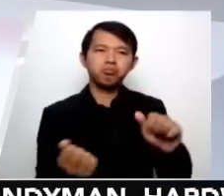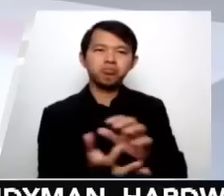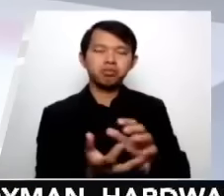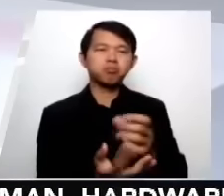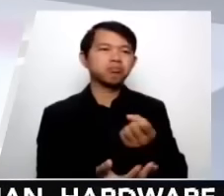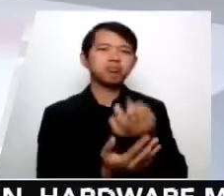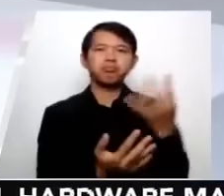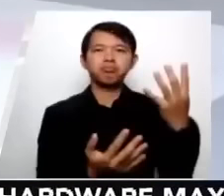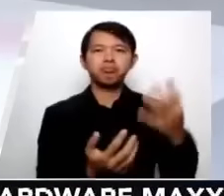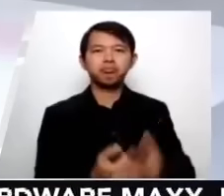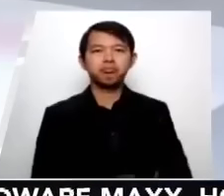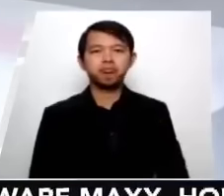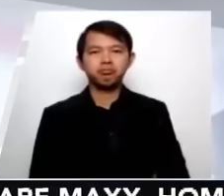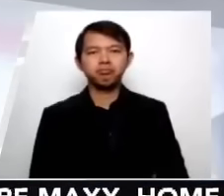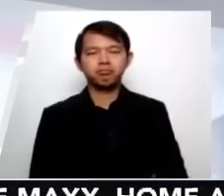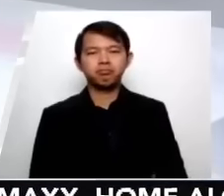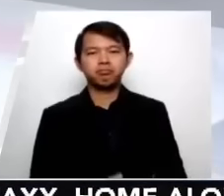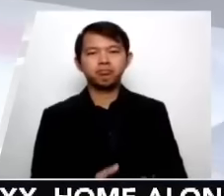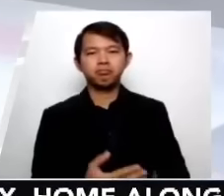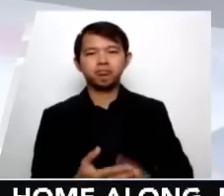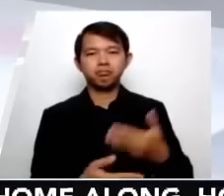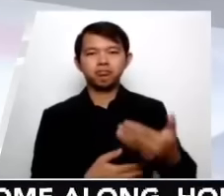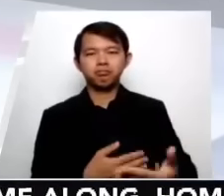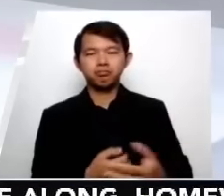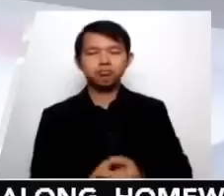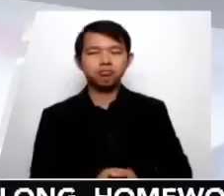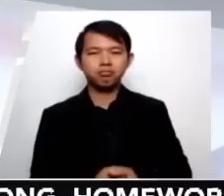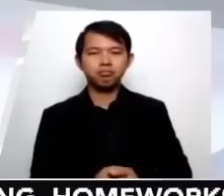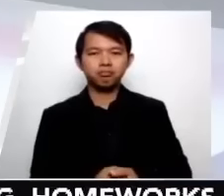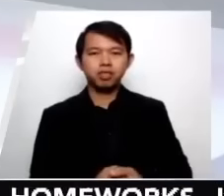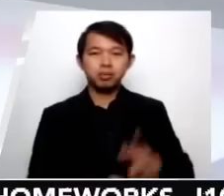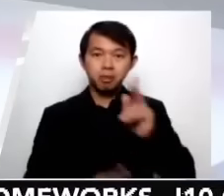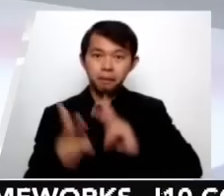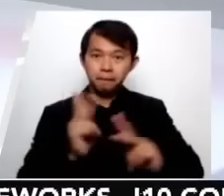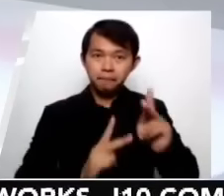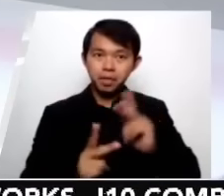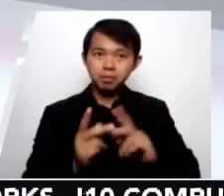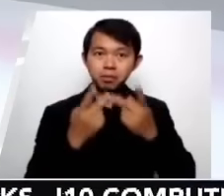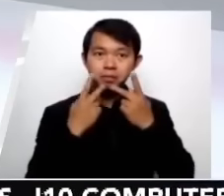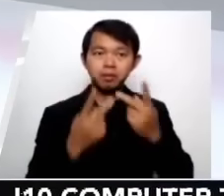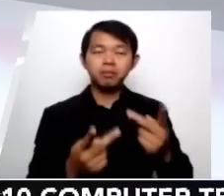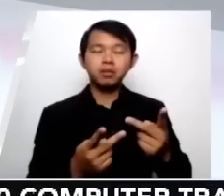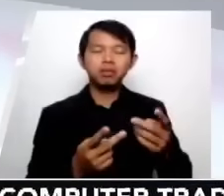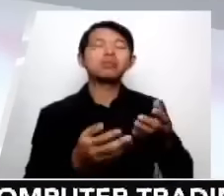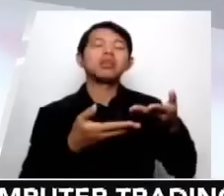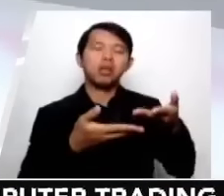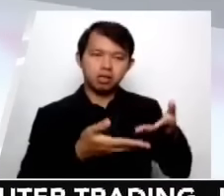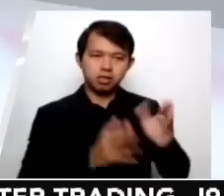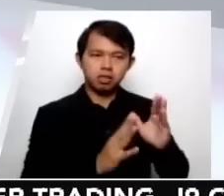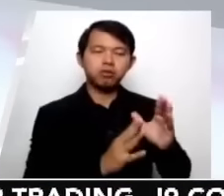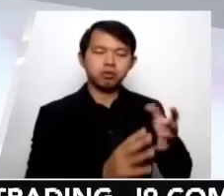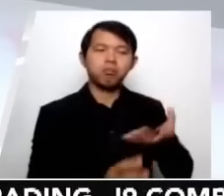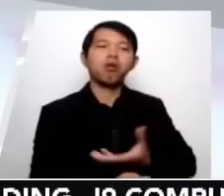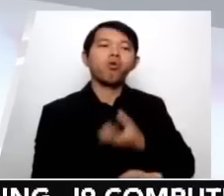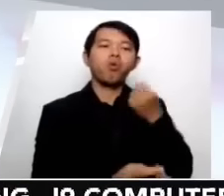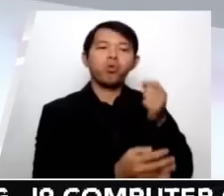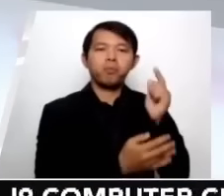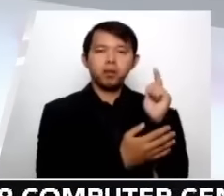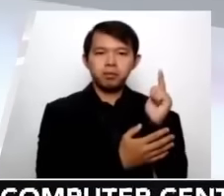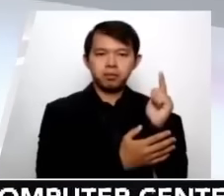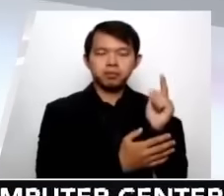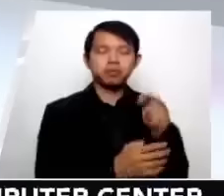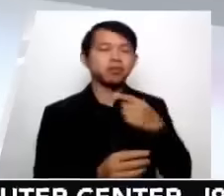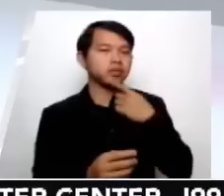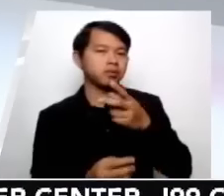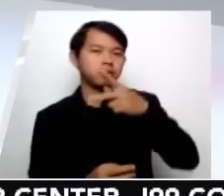Pwede na uling payagang magmay-ari ng ilang matataas na kalibre ng baril ang mga sibilyan ayon sa PNP. Pangamba naman ng isang